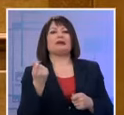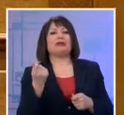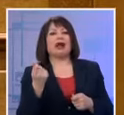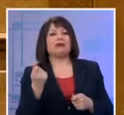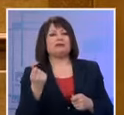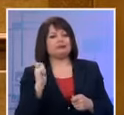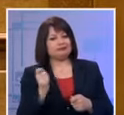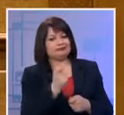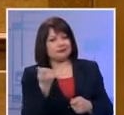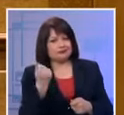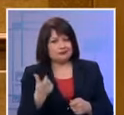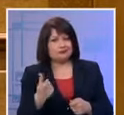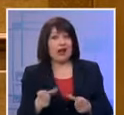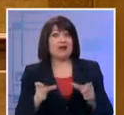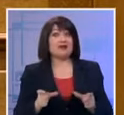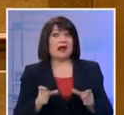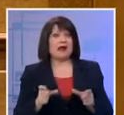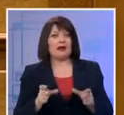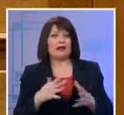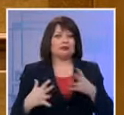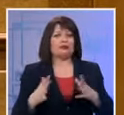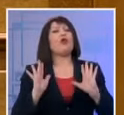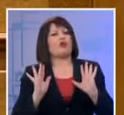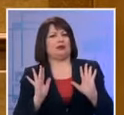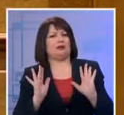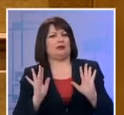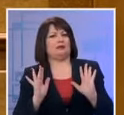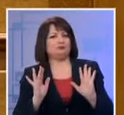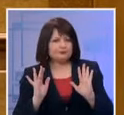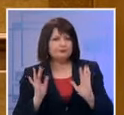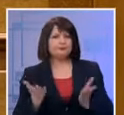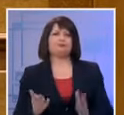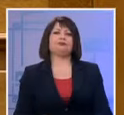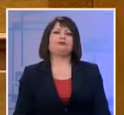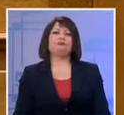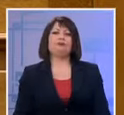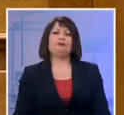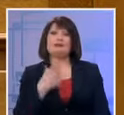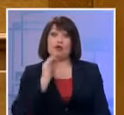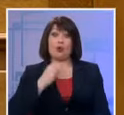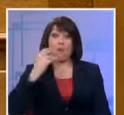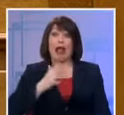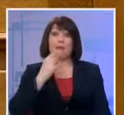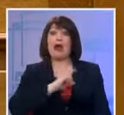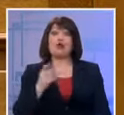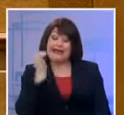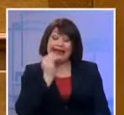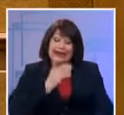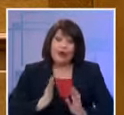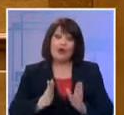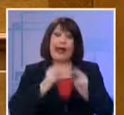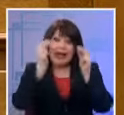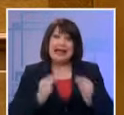θα εξαλείψει αυτή την αβεβαιότητα που έχει γονατίσει τη χώρα. Γι' αυτό αφήστε τα λόγια και κινηθείτε γρήγορα. Λύστε